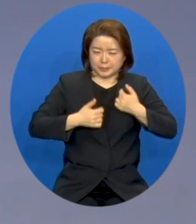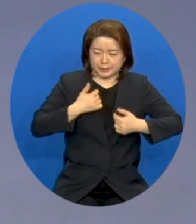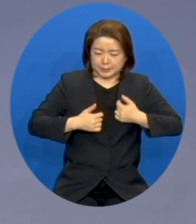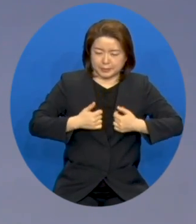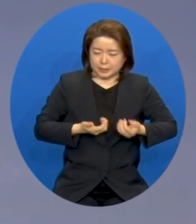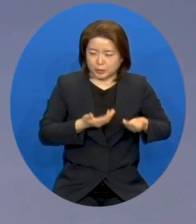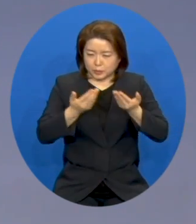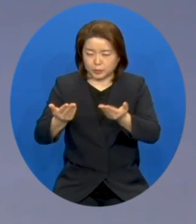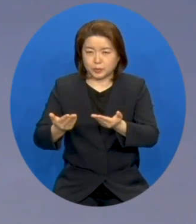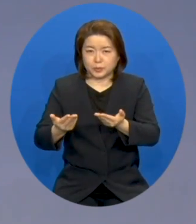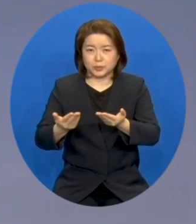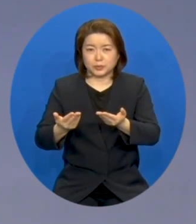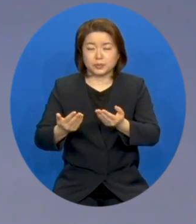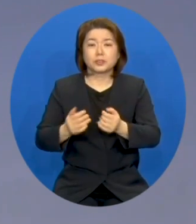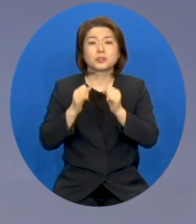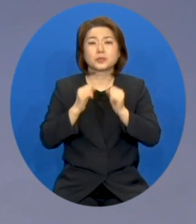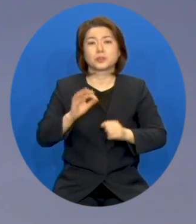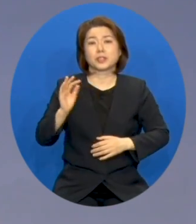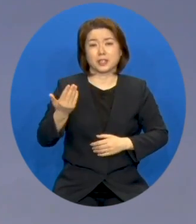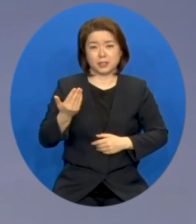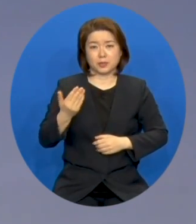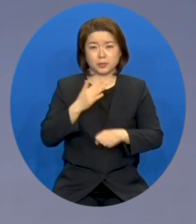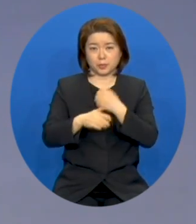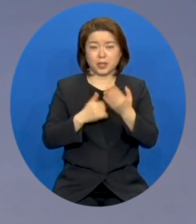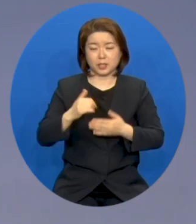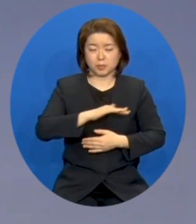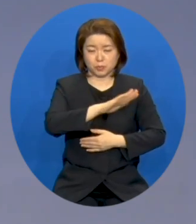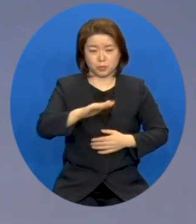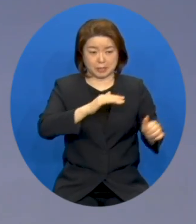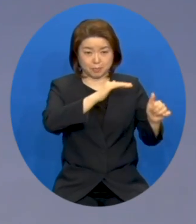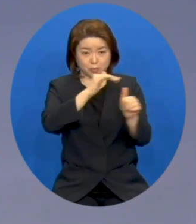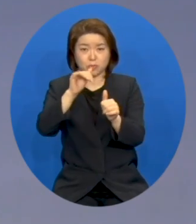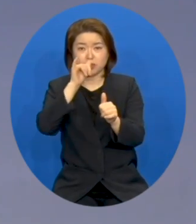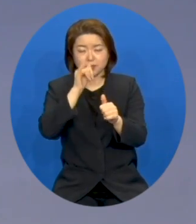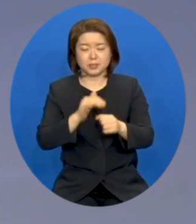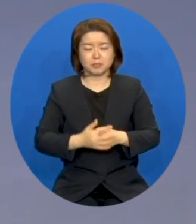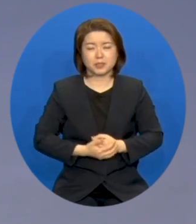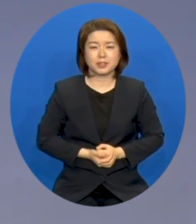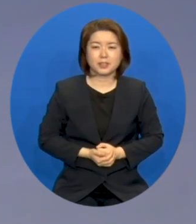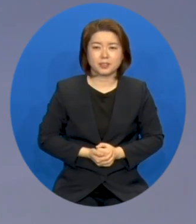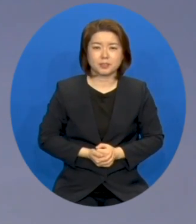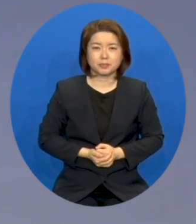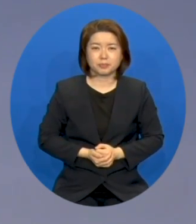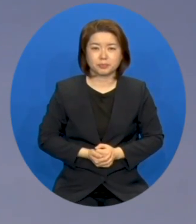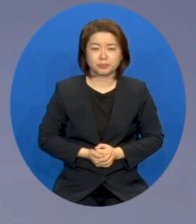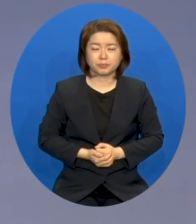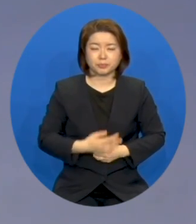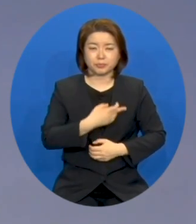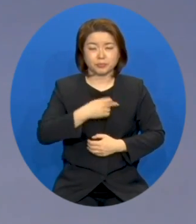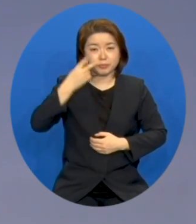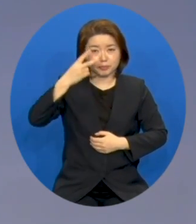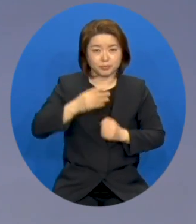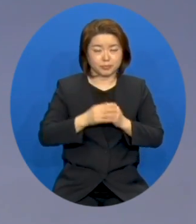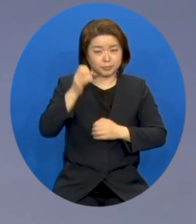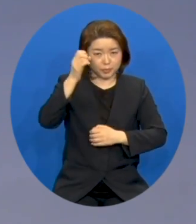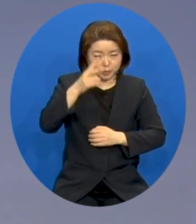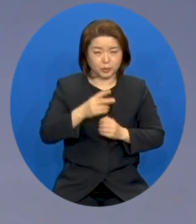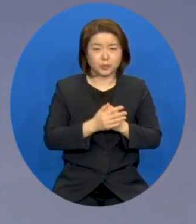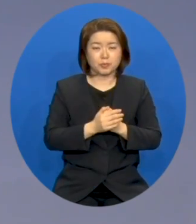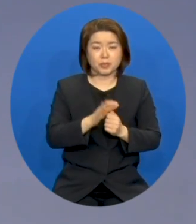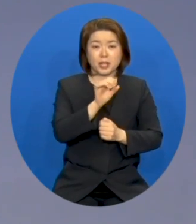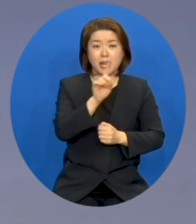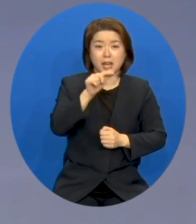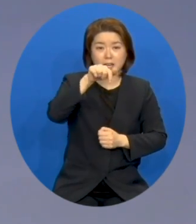일으키는 존재가 되도록 하나님이 우리를 부르신 것입니다. 사도 바울은 이어서